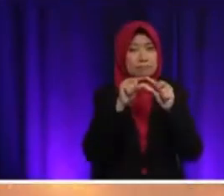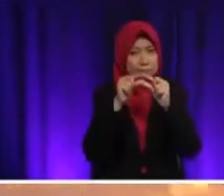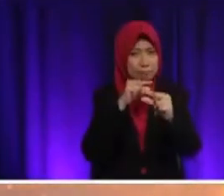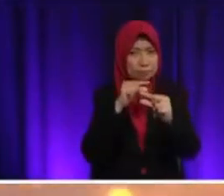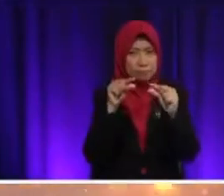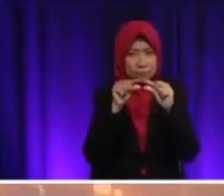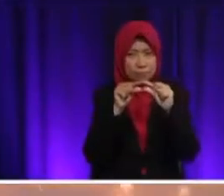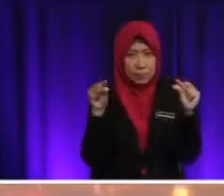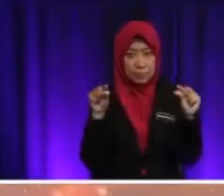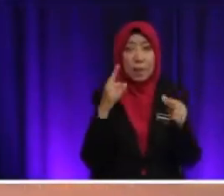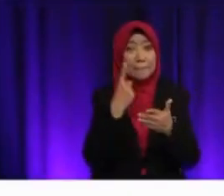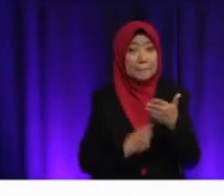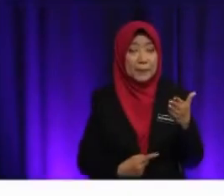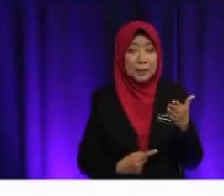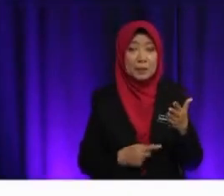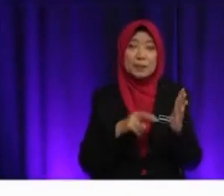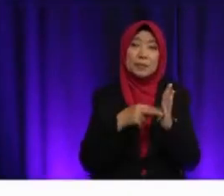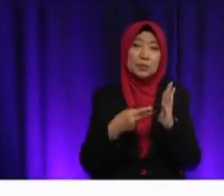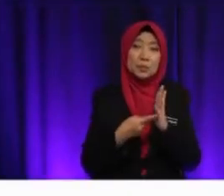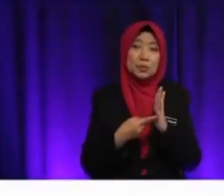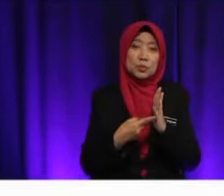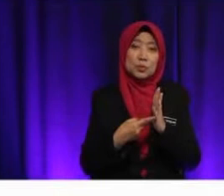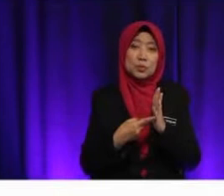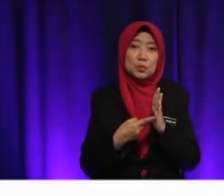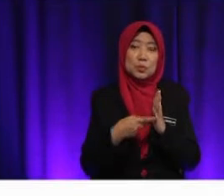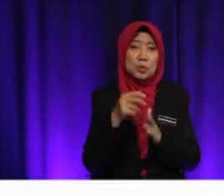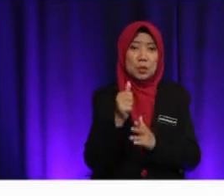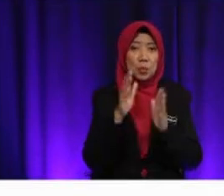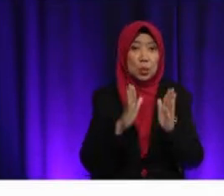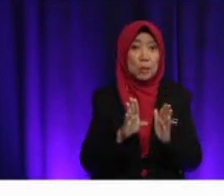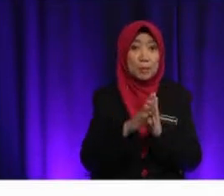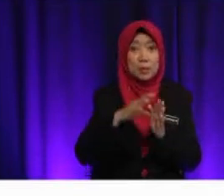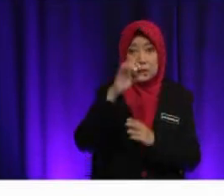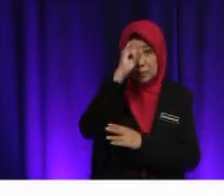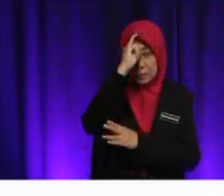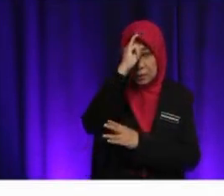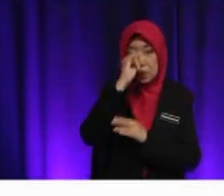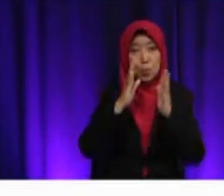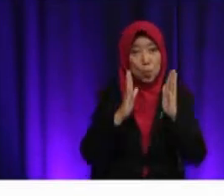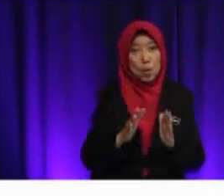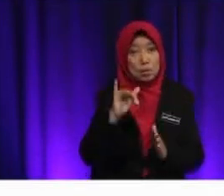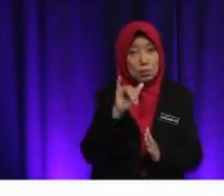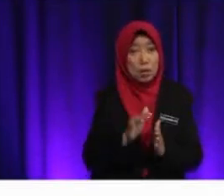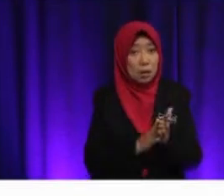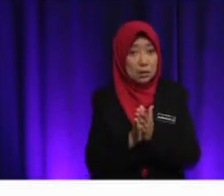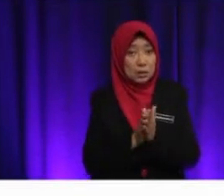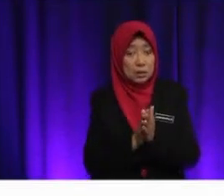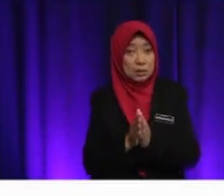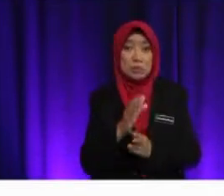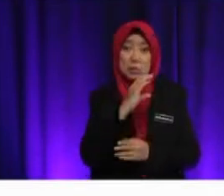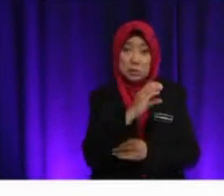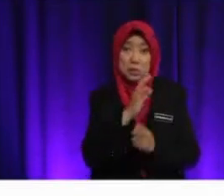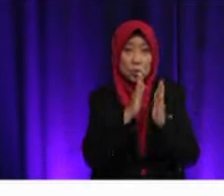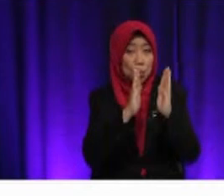Nyatakan maksud bagi perkataan yang bergaris. A, orang yang beriman. B, orang yang rajin. C, orang